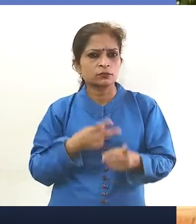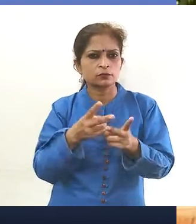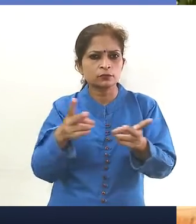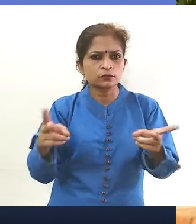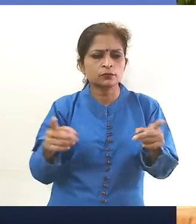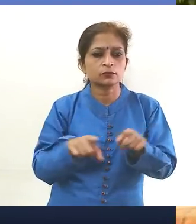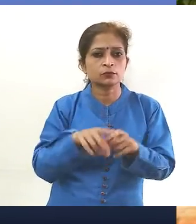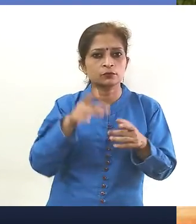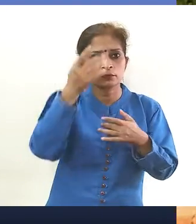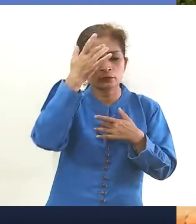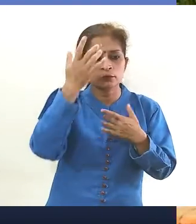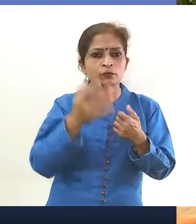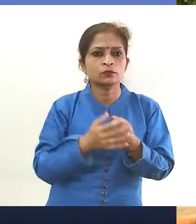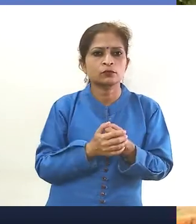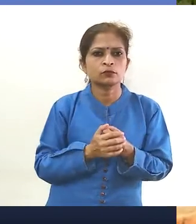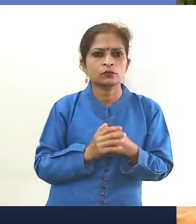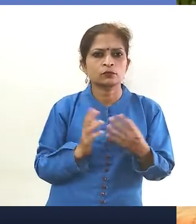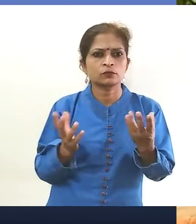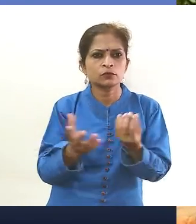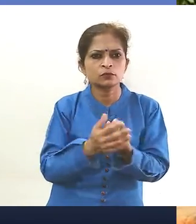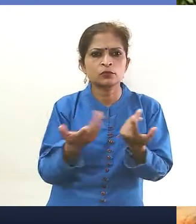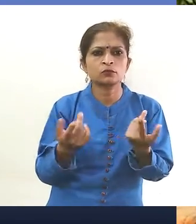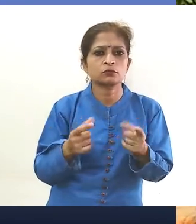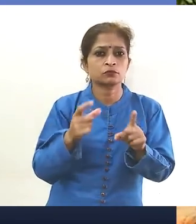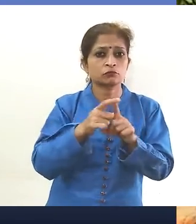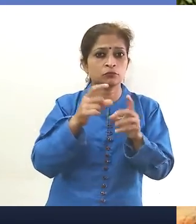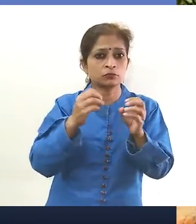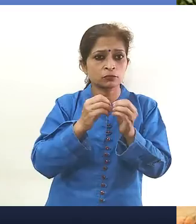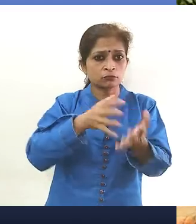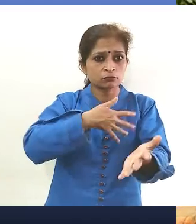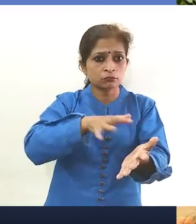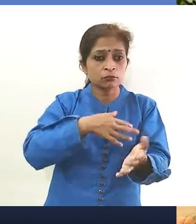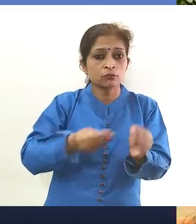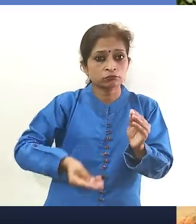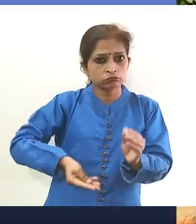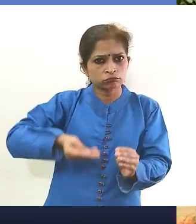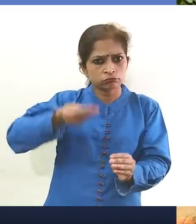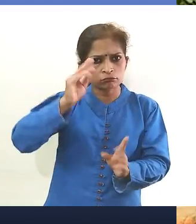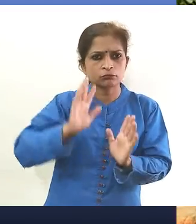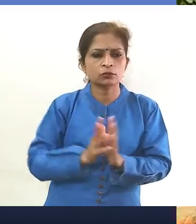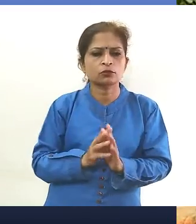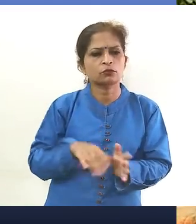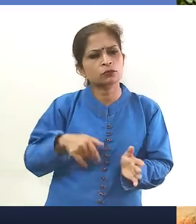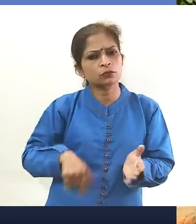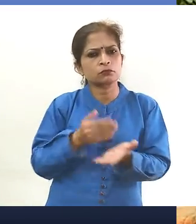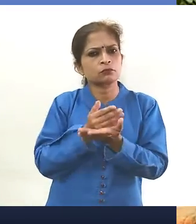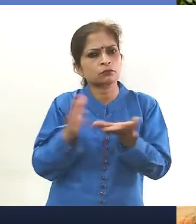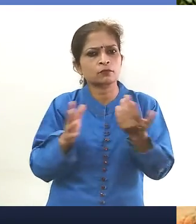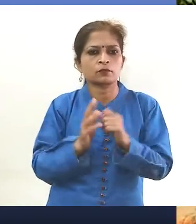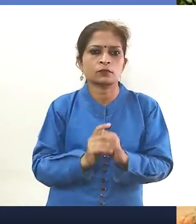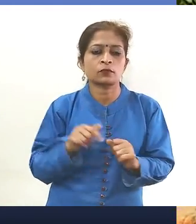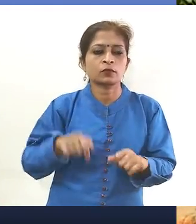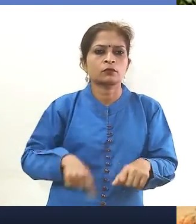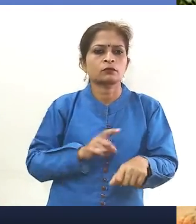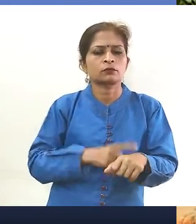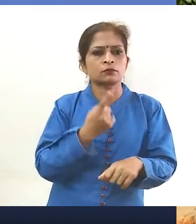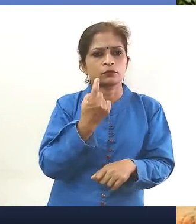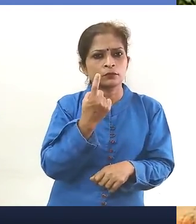लाइफस्टाइल से, और बहुत कारण से बन जाते हैं, उससे डायबिटीज़ हमारी बढ़ती है, तो उन सबका निवारण होता है। उत्तान पादासन, ये भी 1 मिनट से शुरू करके